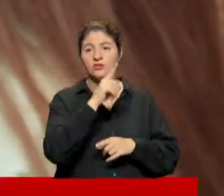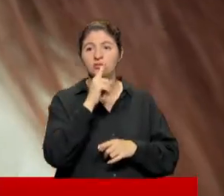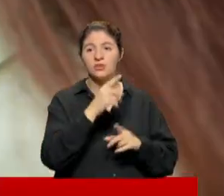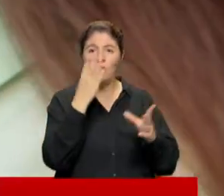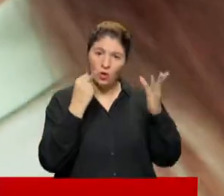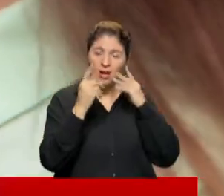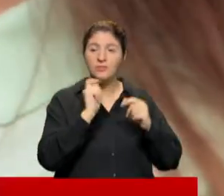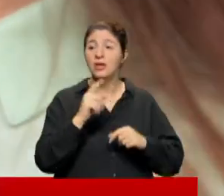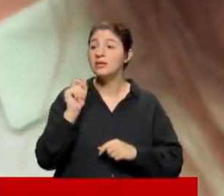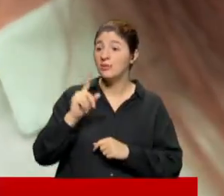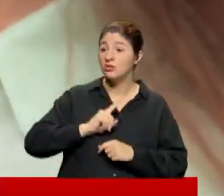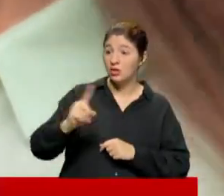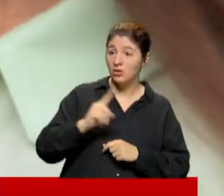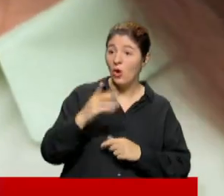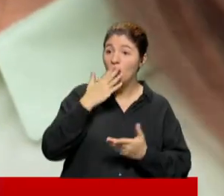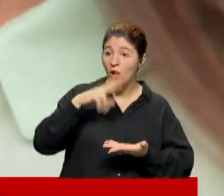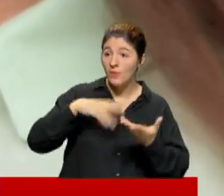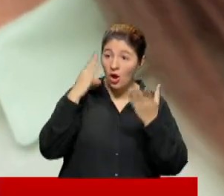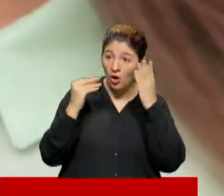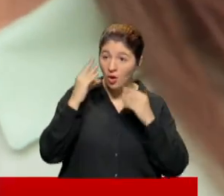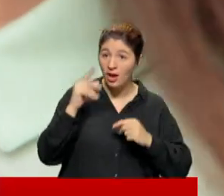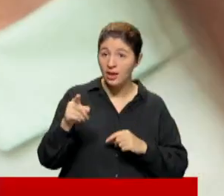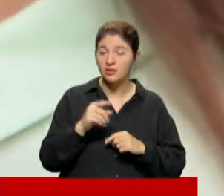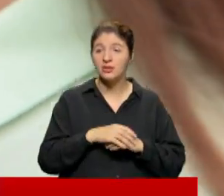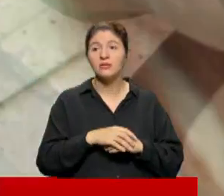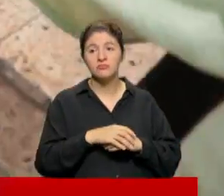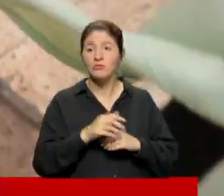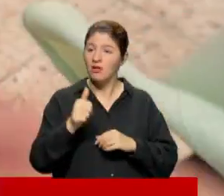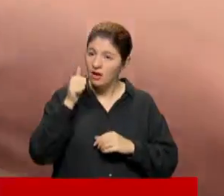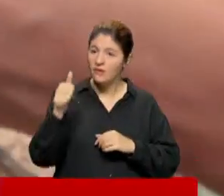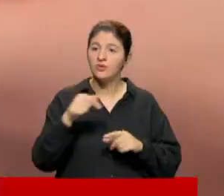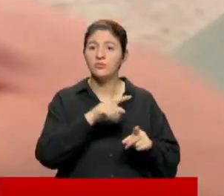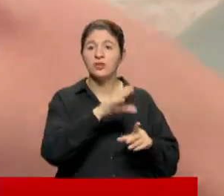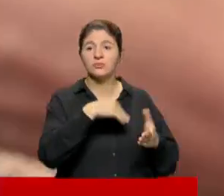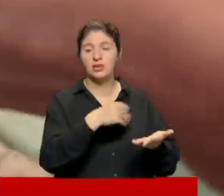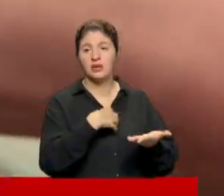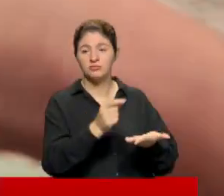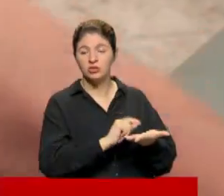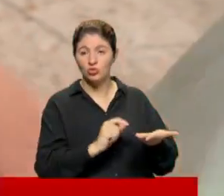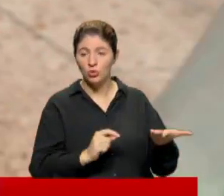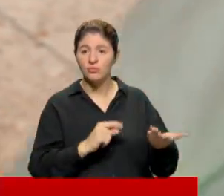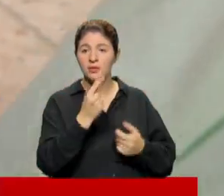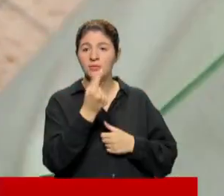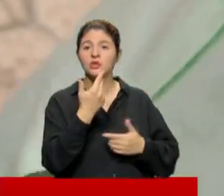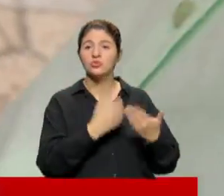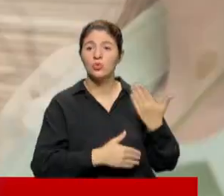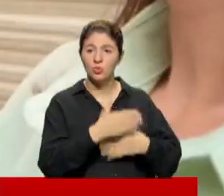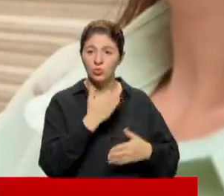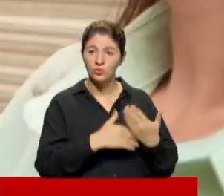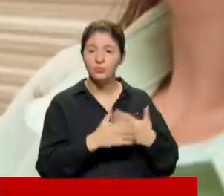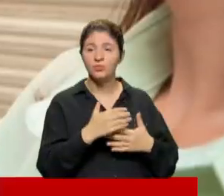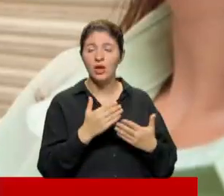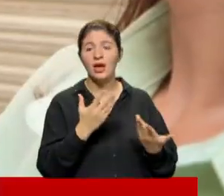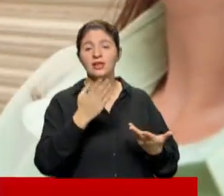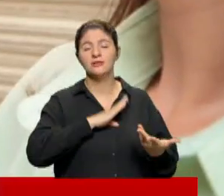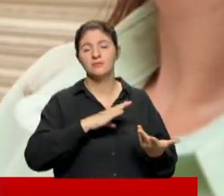öğrendim siparişe gidip gelirken Okuma yazmayı öğrendin Aferin Bunların hepsini ben yazdım zaten Yani biraz yorul da